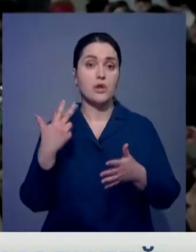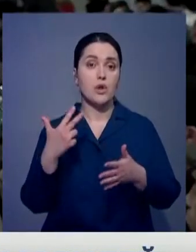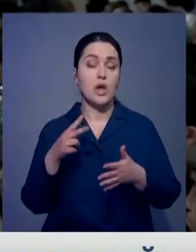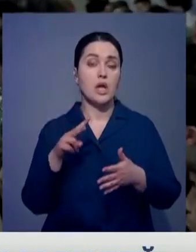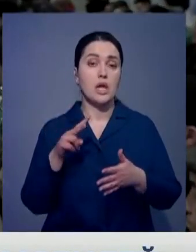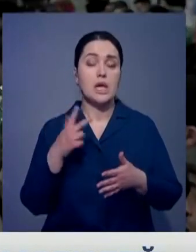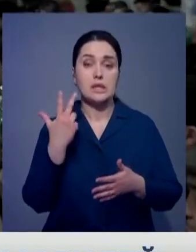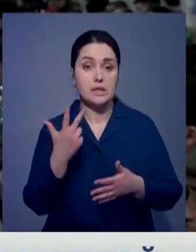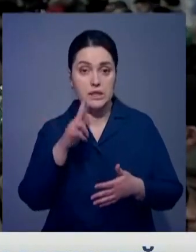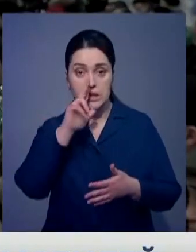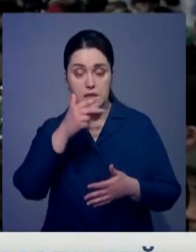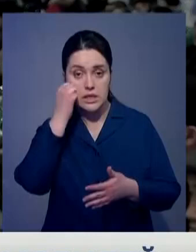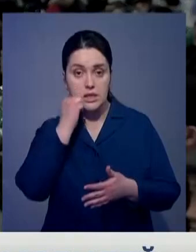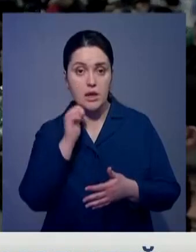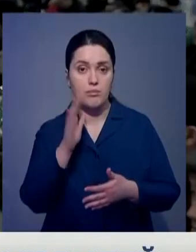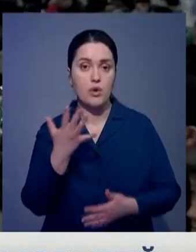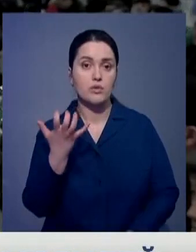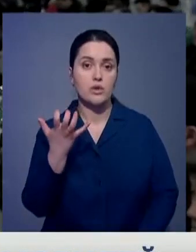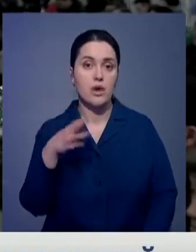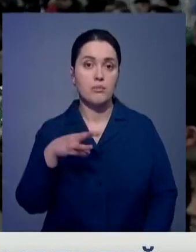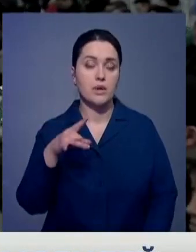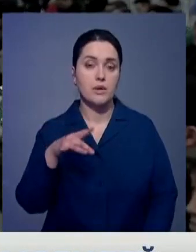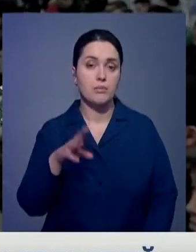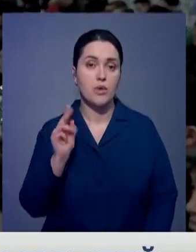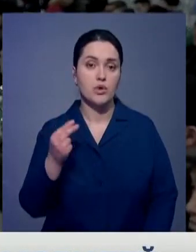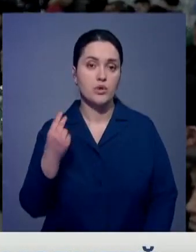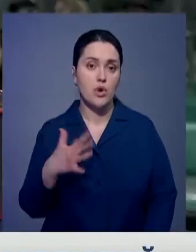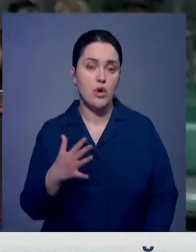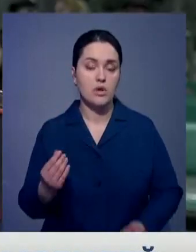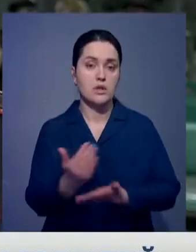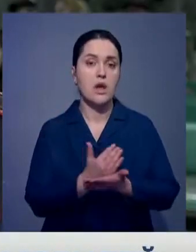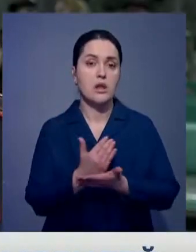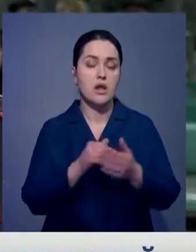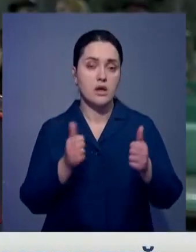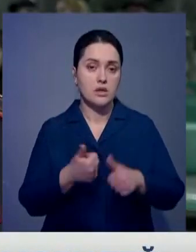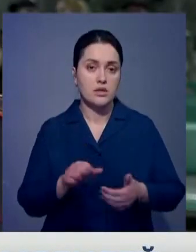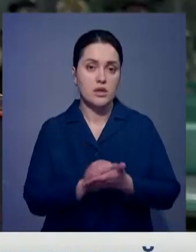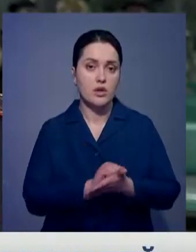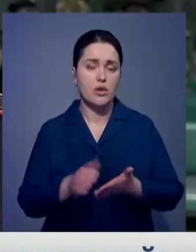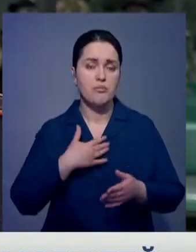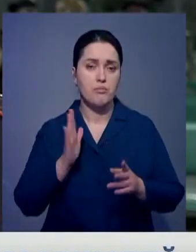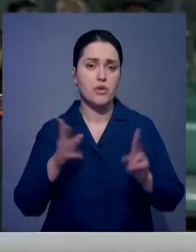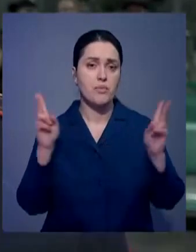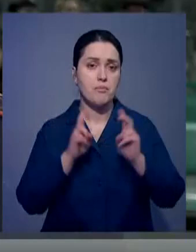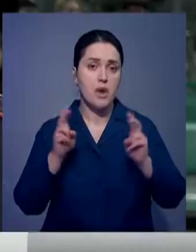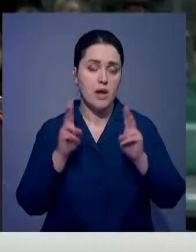производства это 500 у нас МРП составляет. Регистрационный сбор. Далее мы будем проверять,